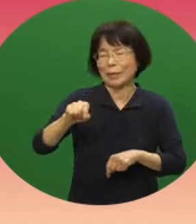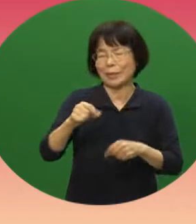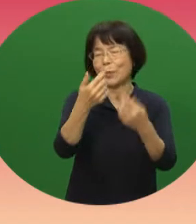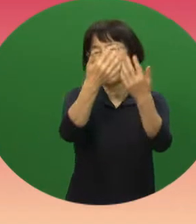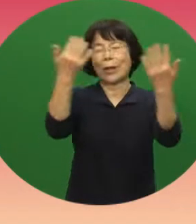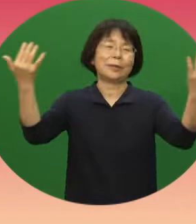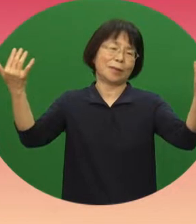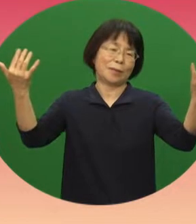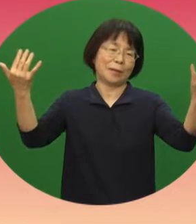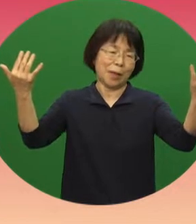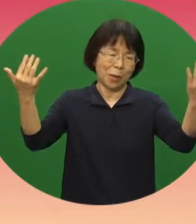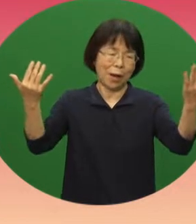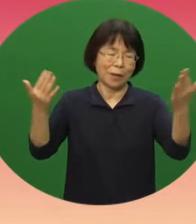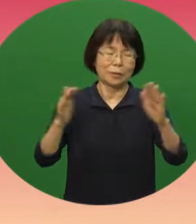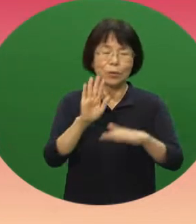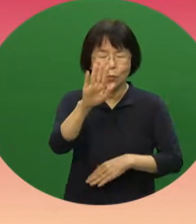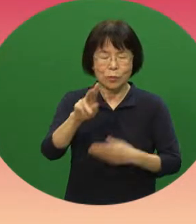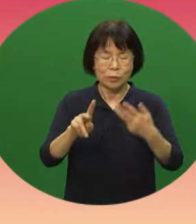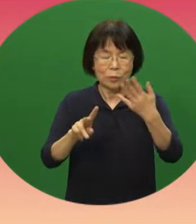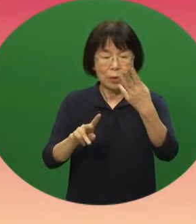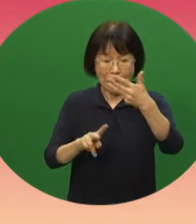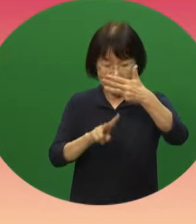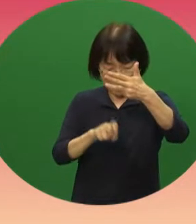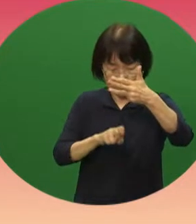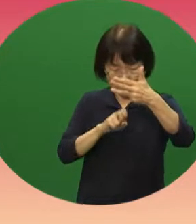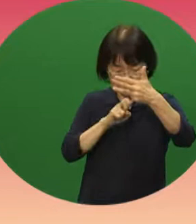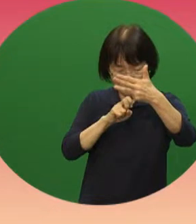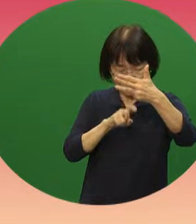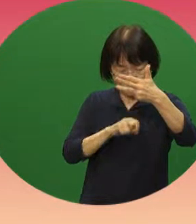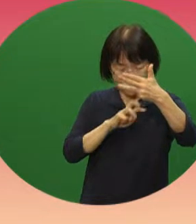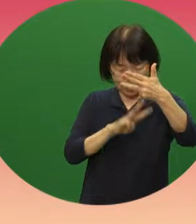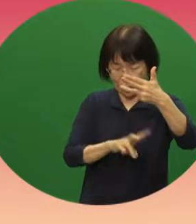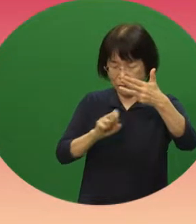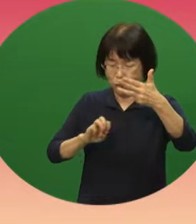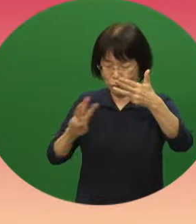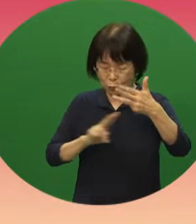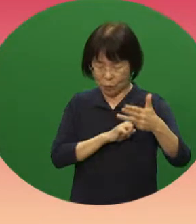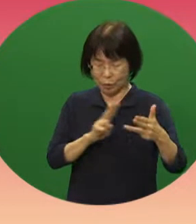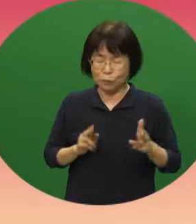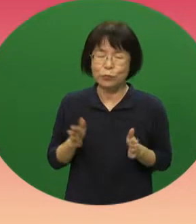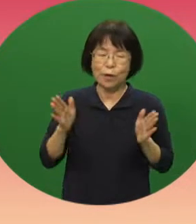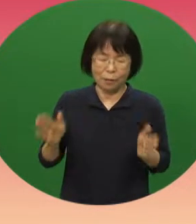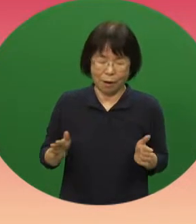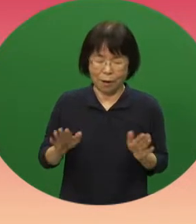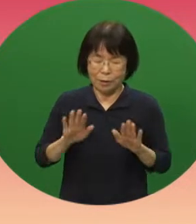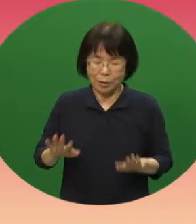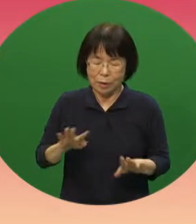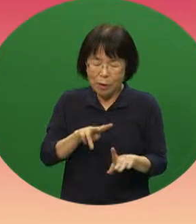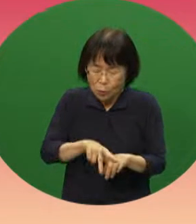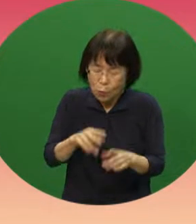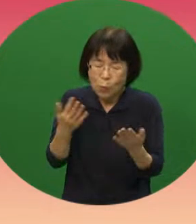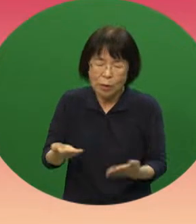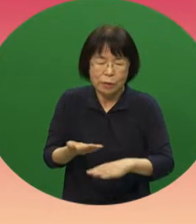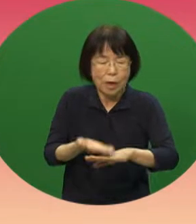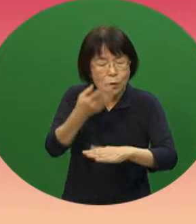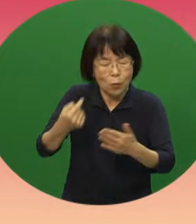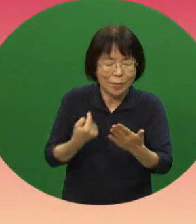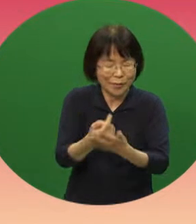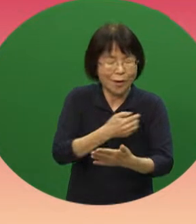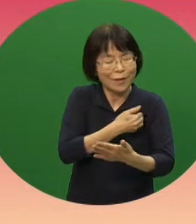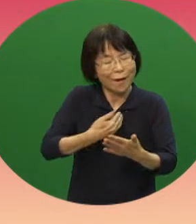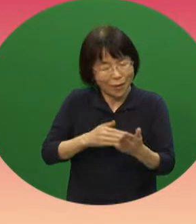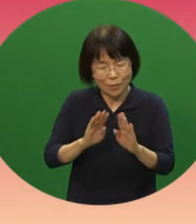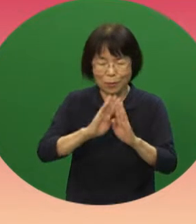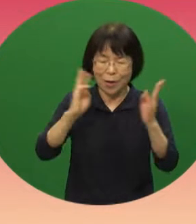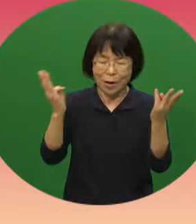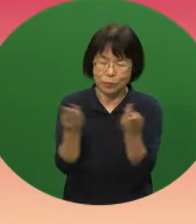月13日と14日には小学生以上が参加できるサマーフェスティバル、ワクワクワークショップが開かれ、10周年が感